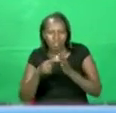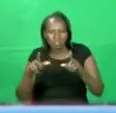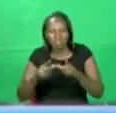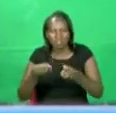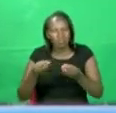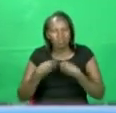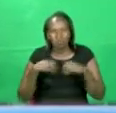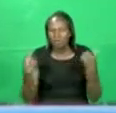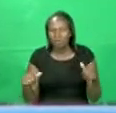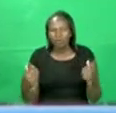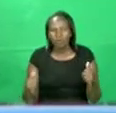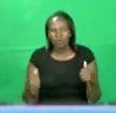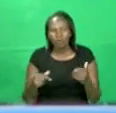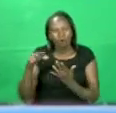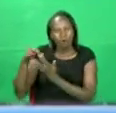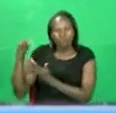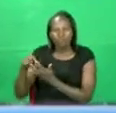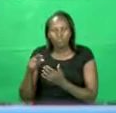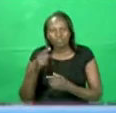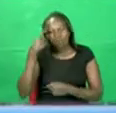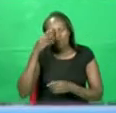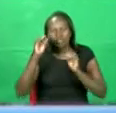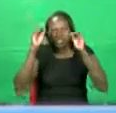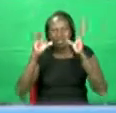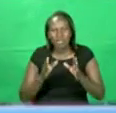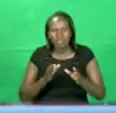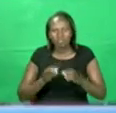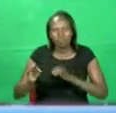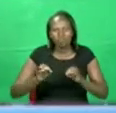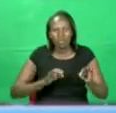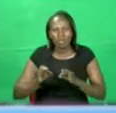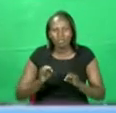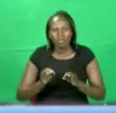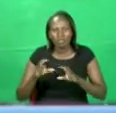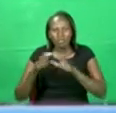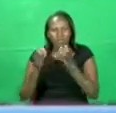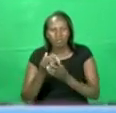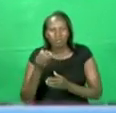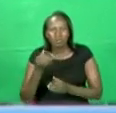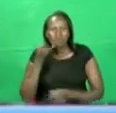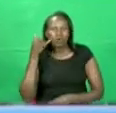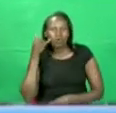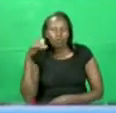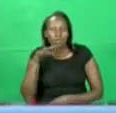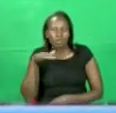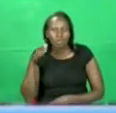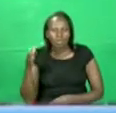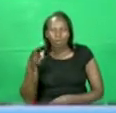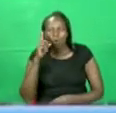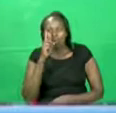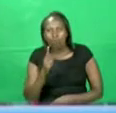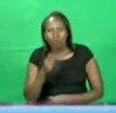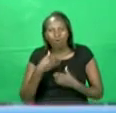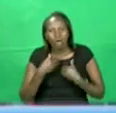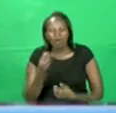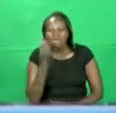arrived. Officials of Teachers Housing Cooperative Limited, Nakuru, are the ones who have been